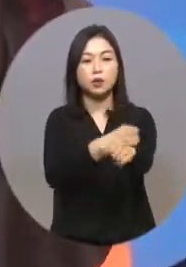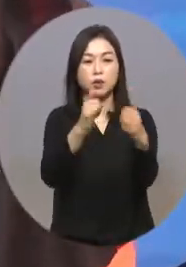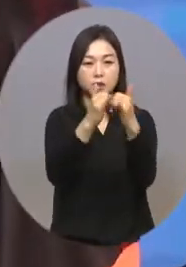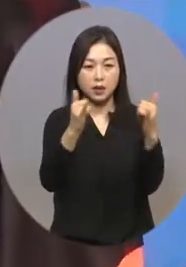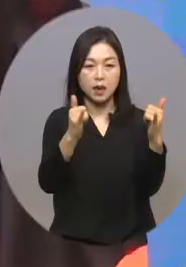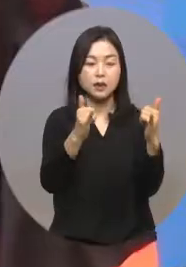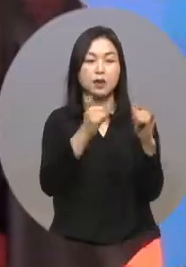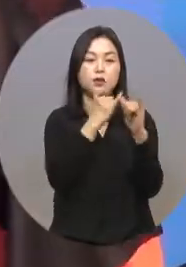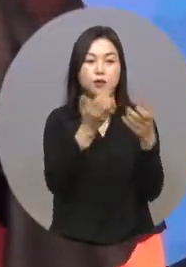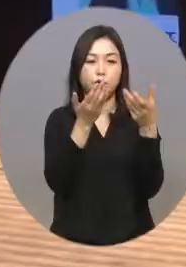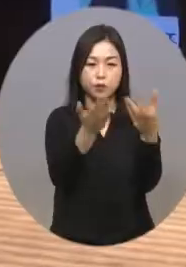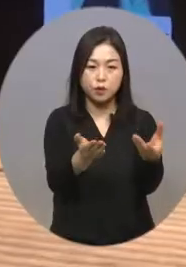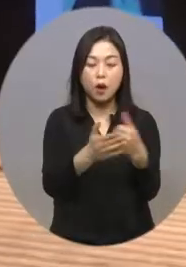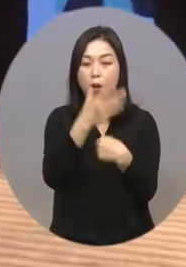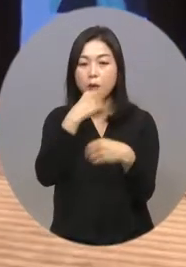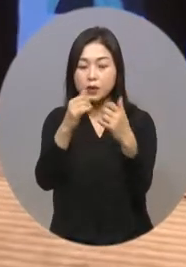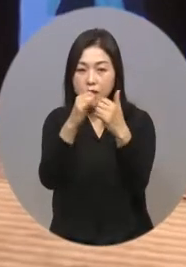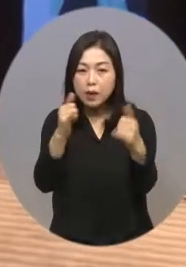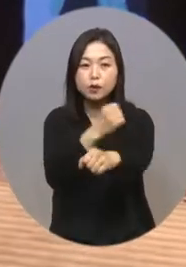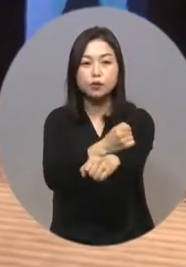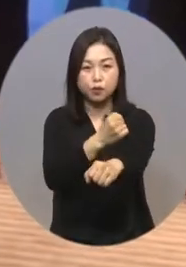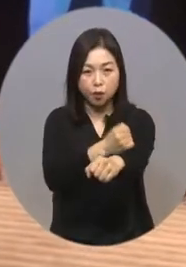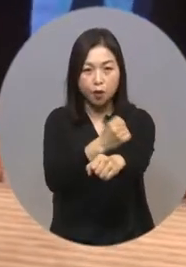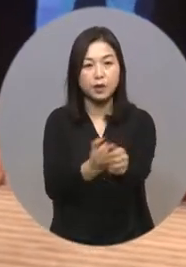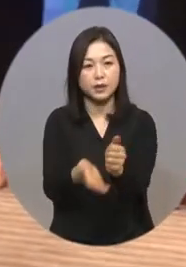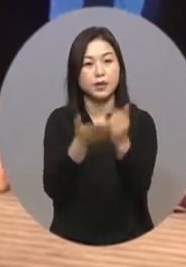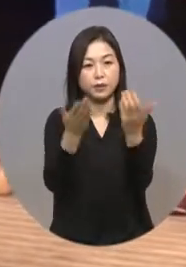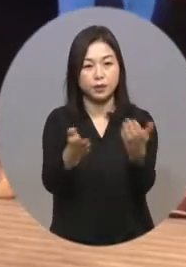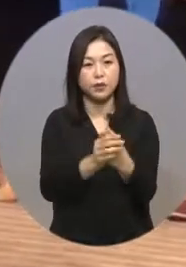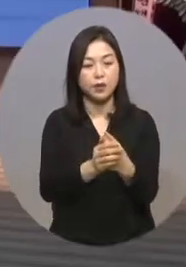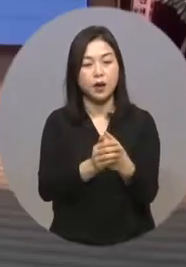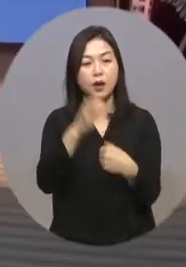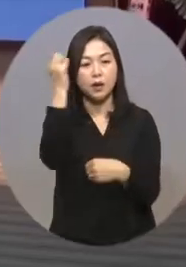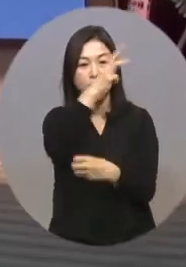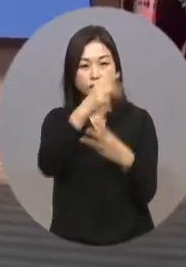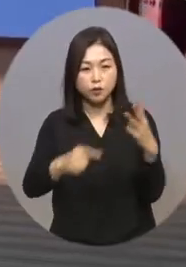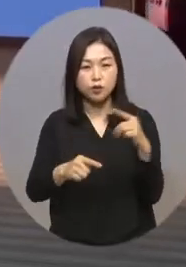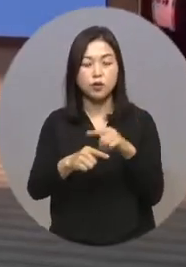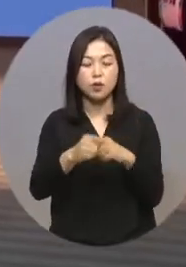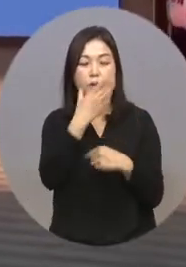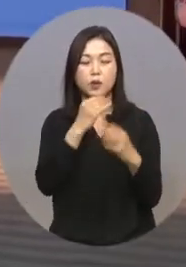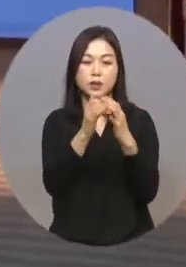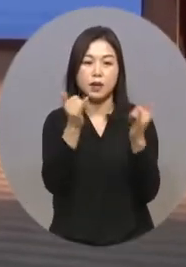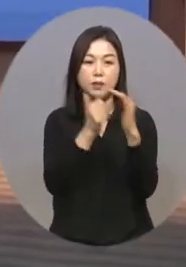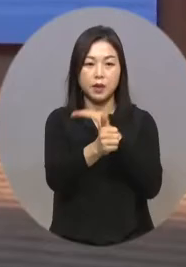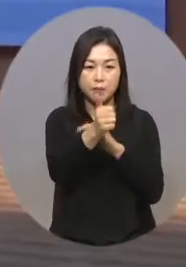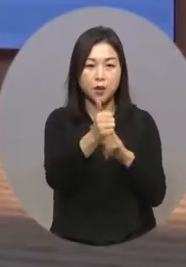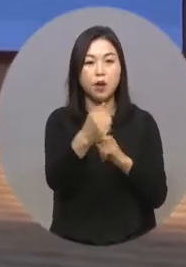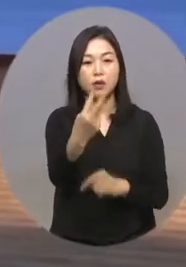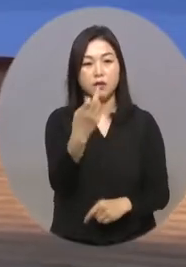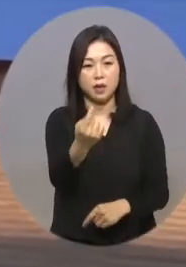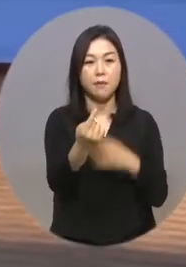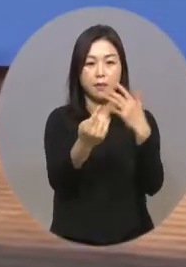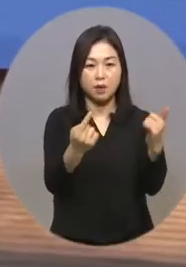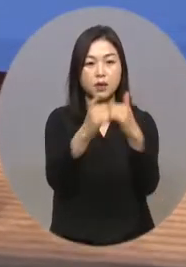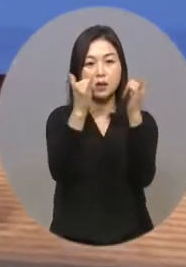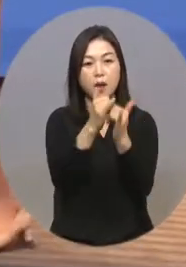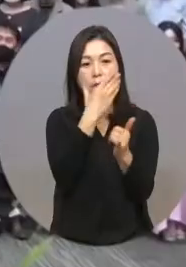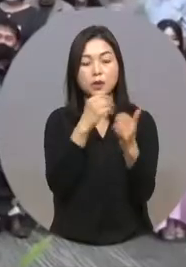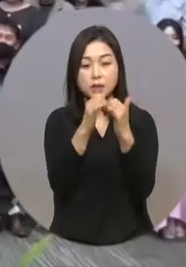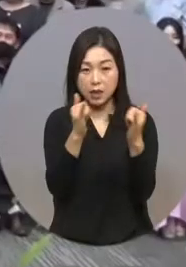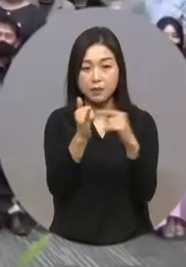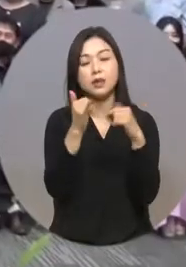인들 수고를 취했습니다 양주시 전 복제 인들을 대표해 31명의 사회복지 이니 수상의 영광을